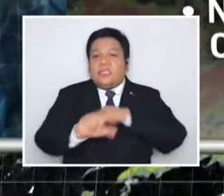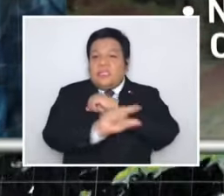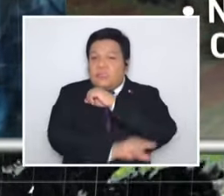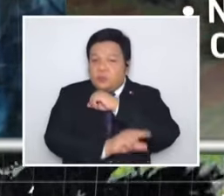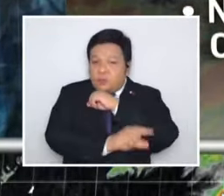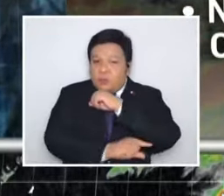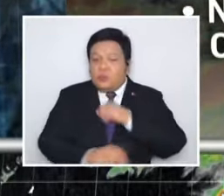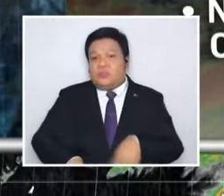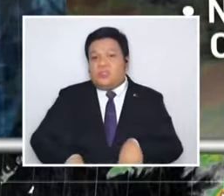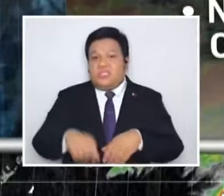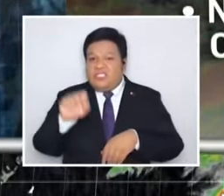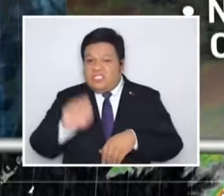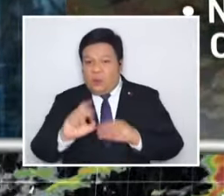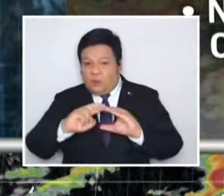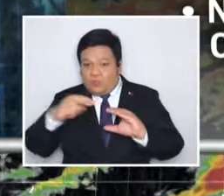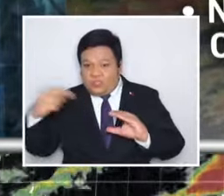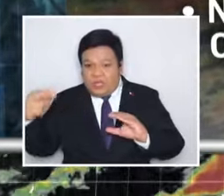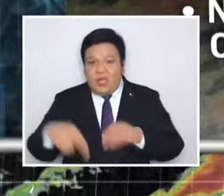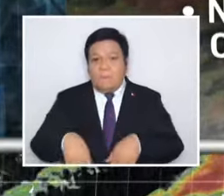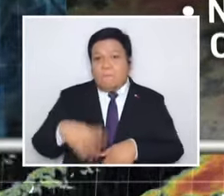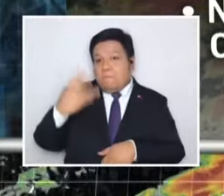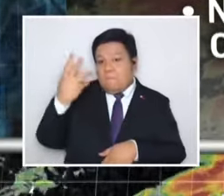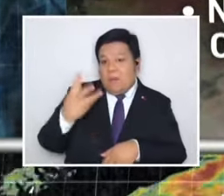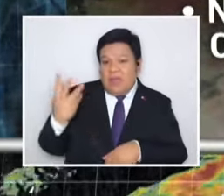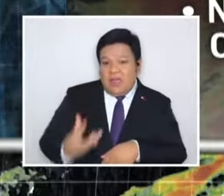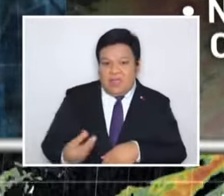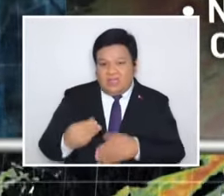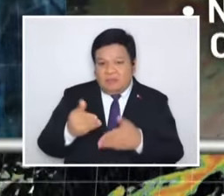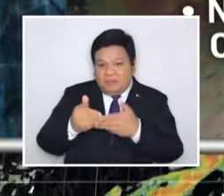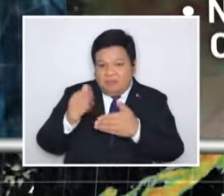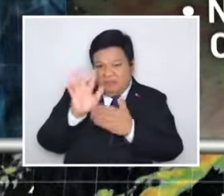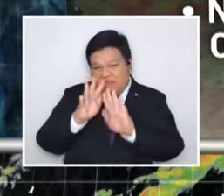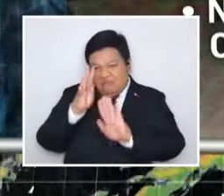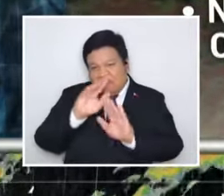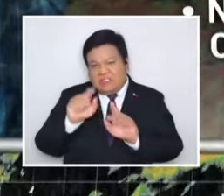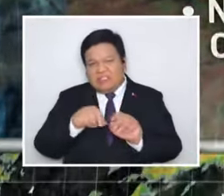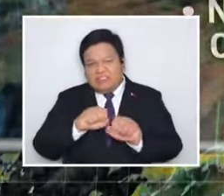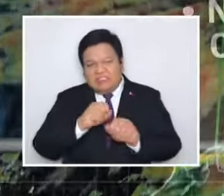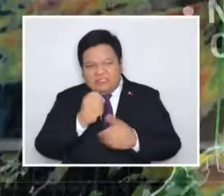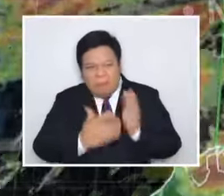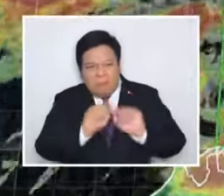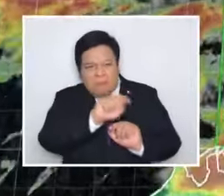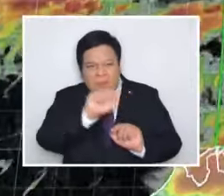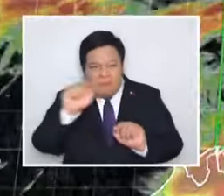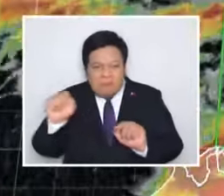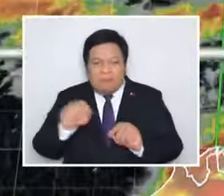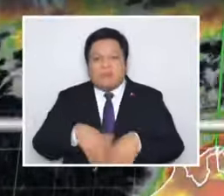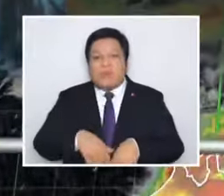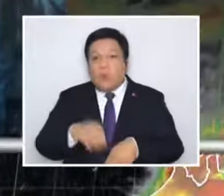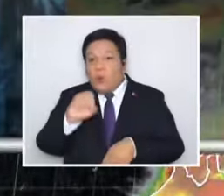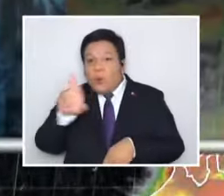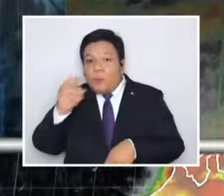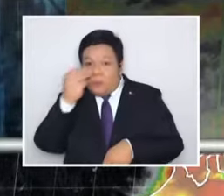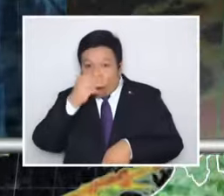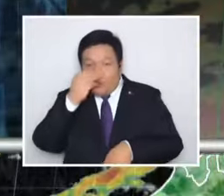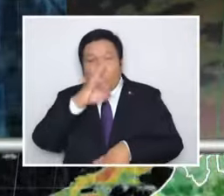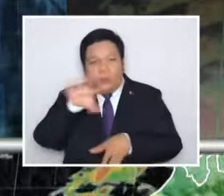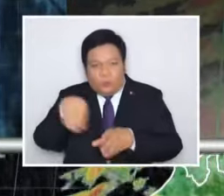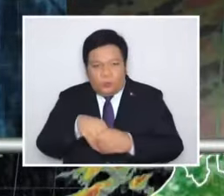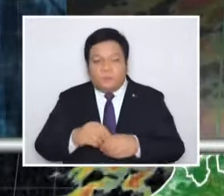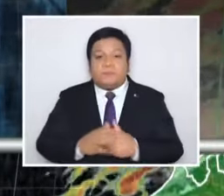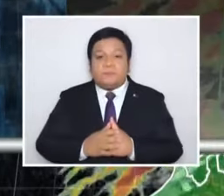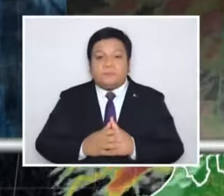southeastern portion ng Batangas, northeastern portion ng Oriental Mindoro. At signal number 1 naman sa Metro Manila, Nueva